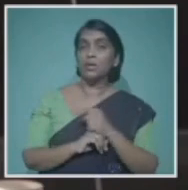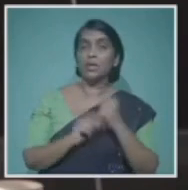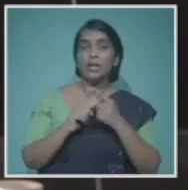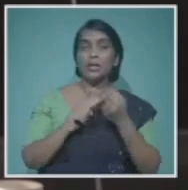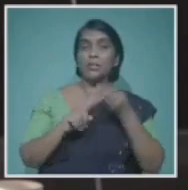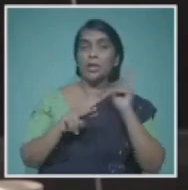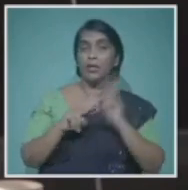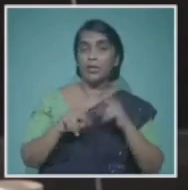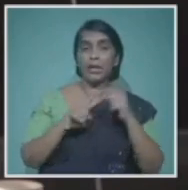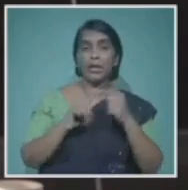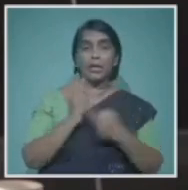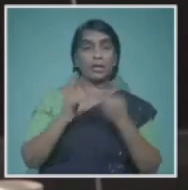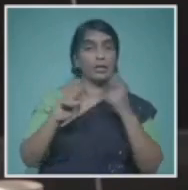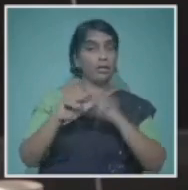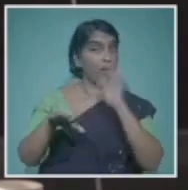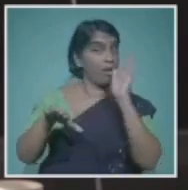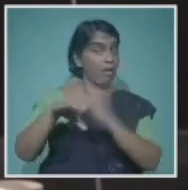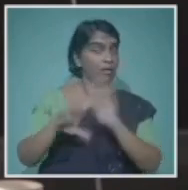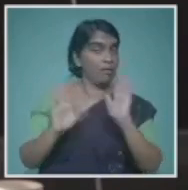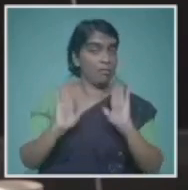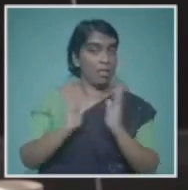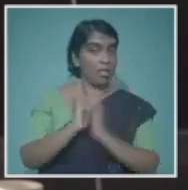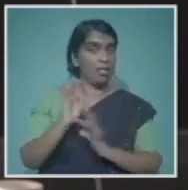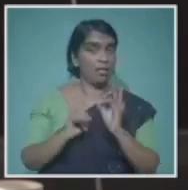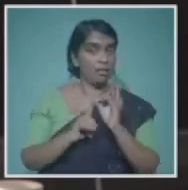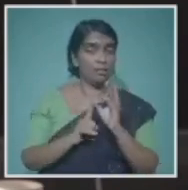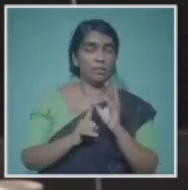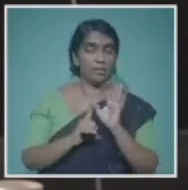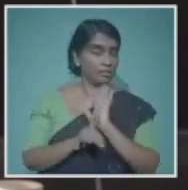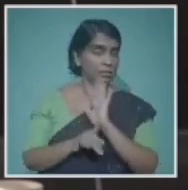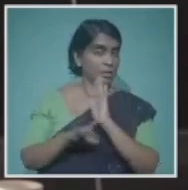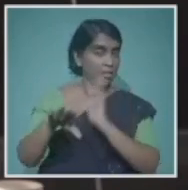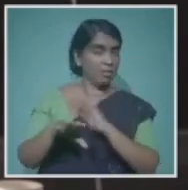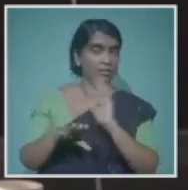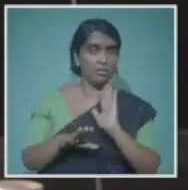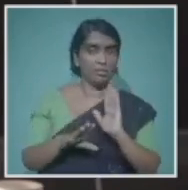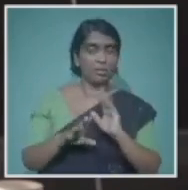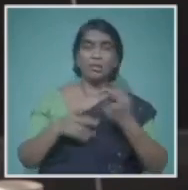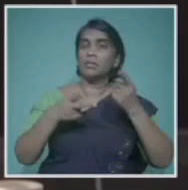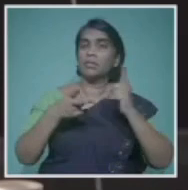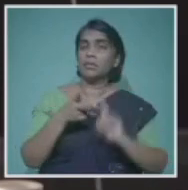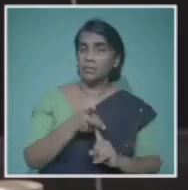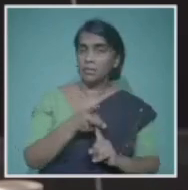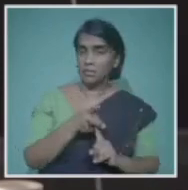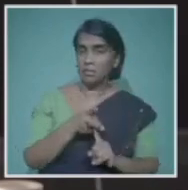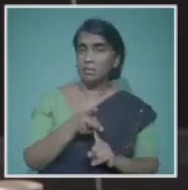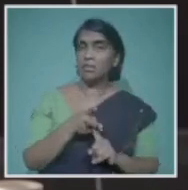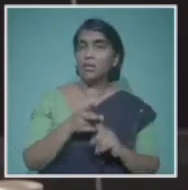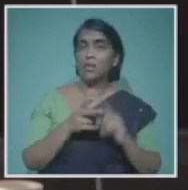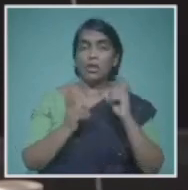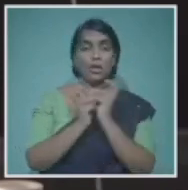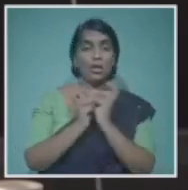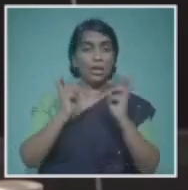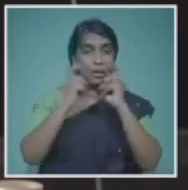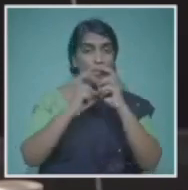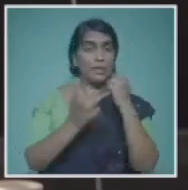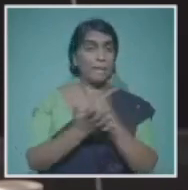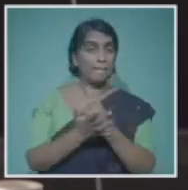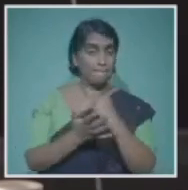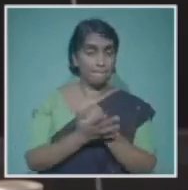EPF එක ETF එක. අත තියන්න එපා ශහන් ඇමතුමා. ඊට පස්සේ කමර්ෂල් බැංකු වල